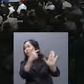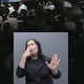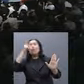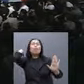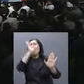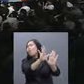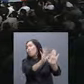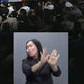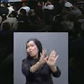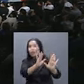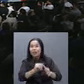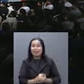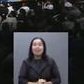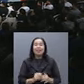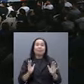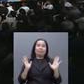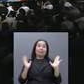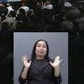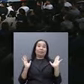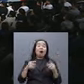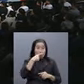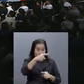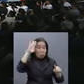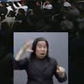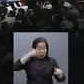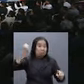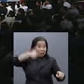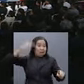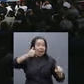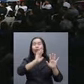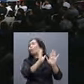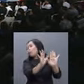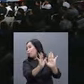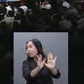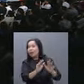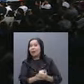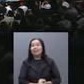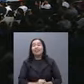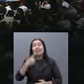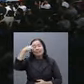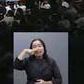อันนี้ เลือดจะนองแผ่นดินถ้าเผด็จการชนะเลือดจะนองแผ่นดิน อันนี้ต้องขอเถียงเหมือนกันนะคะว่าไม่เห็นด้วยค่ะ